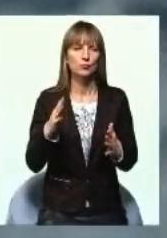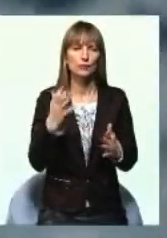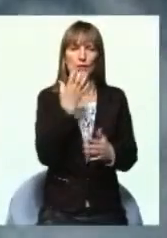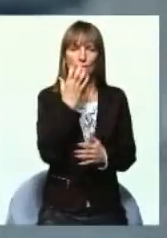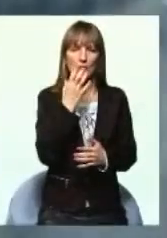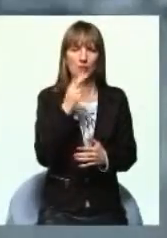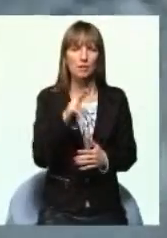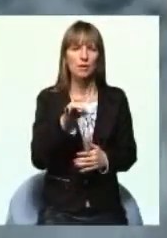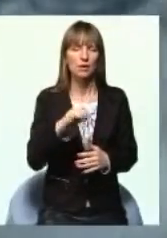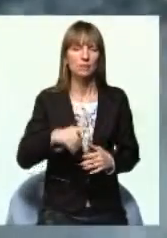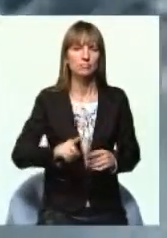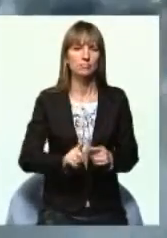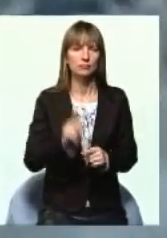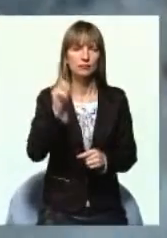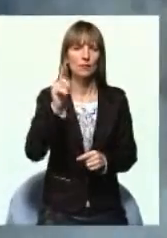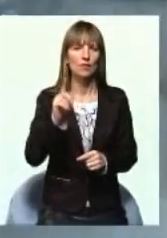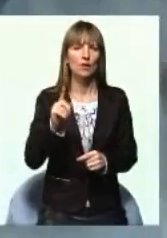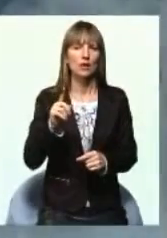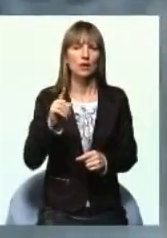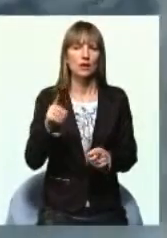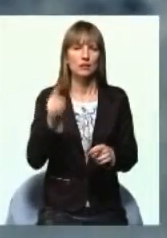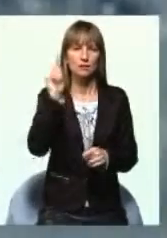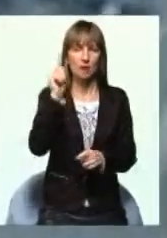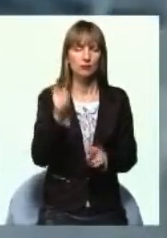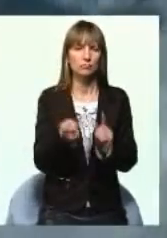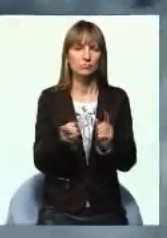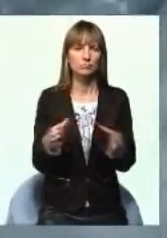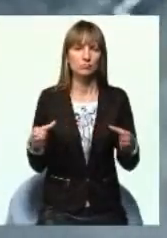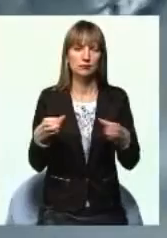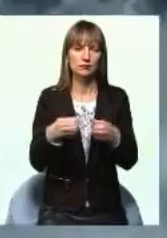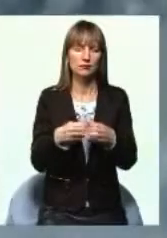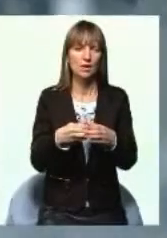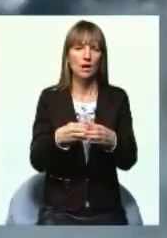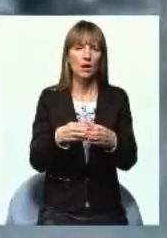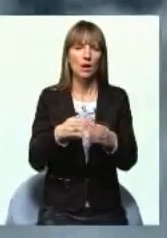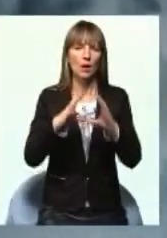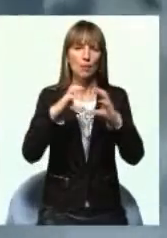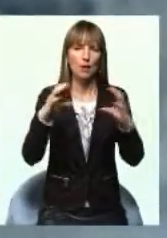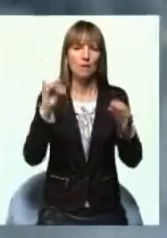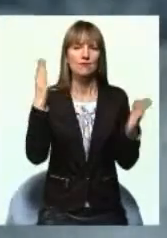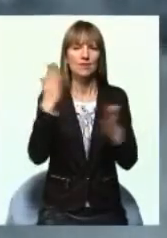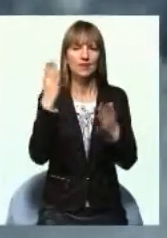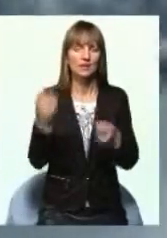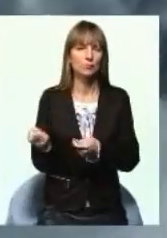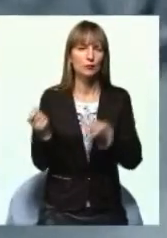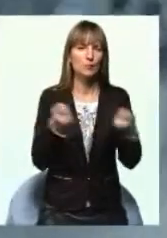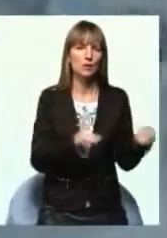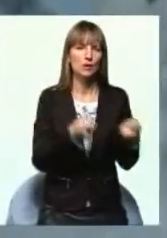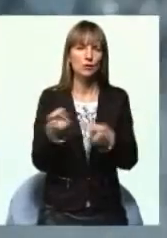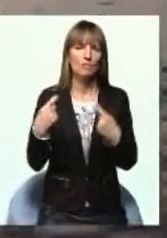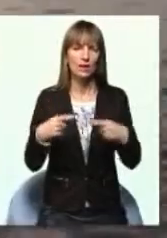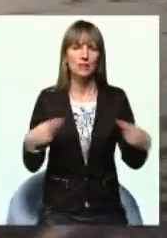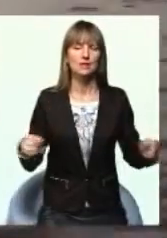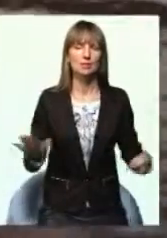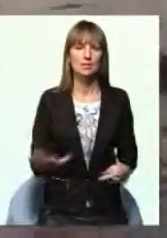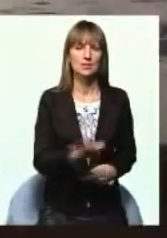пар скупчується у хмари. Крапельки води у хмаринці дуже легкі, і вітер вільно переносить їх з одного місця на інше все вище і